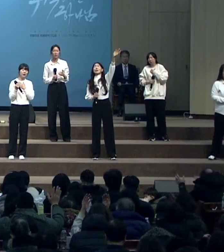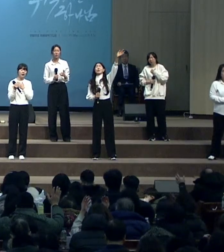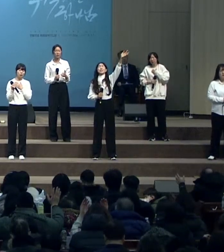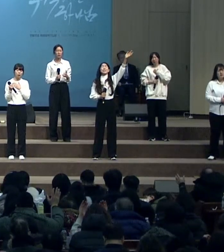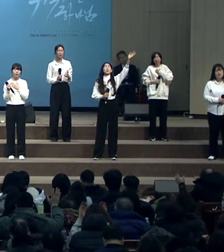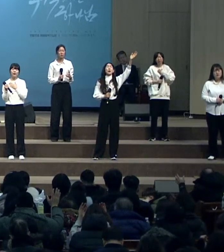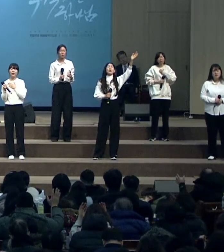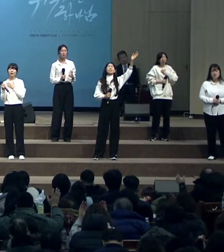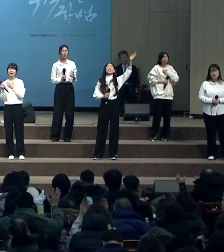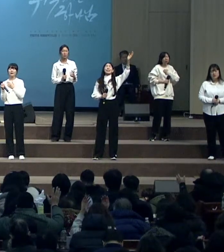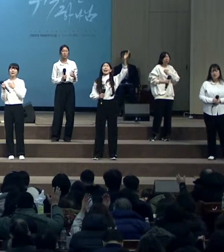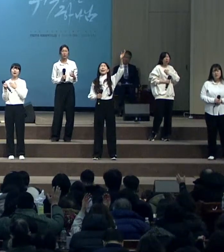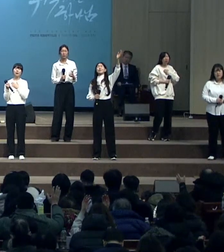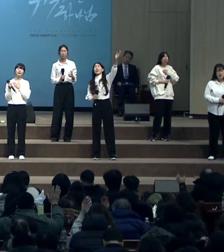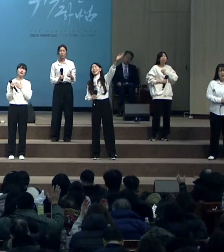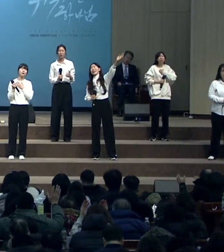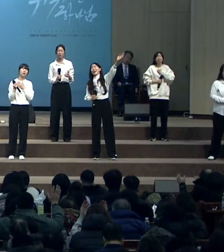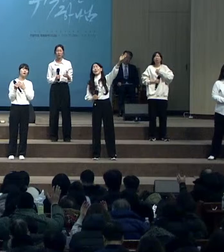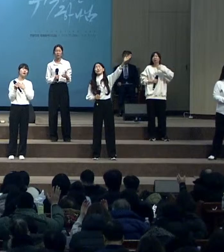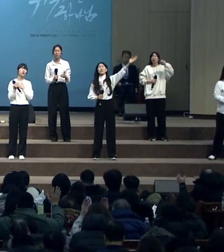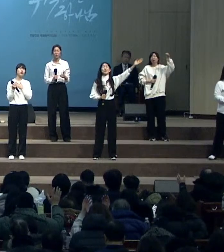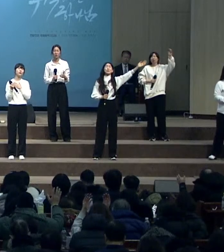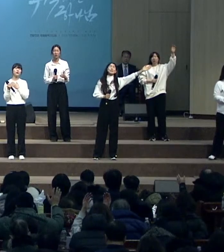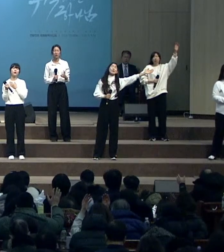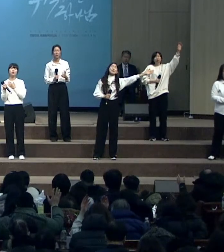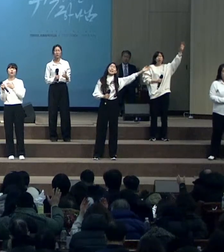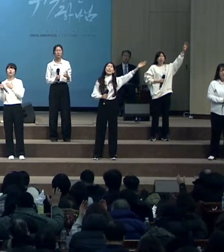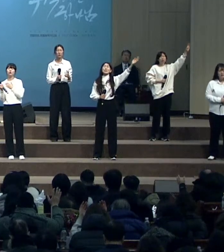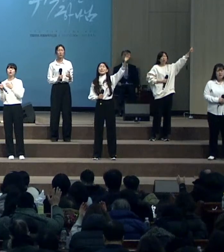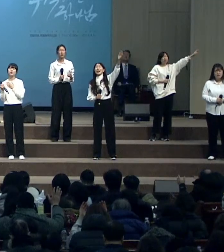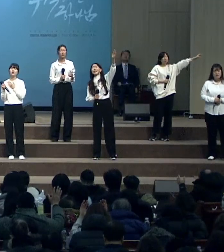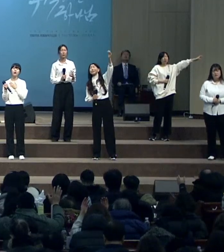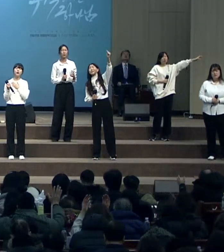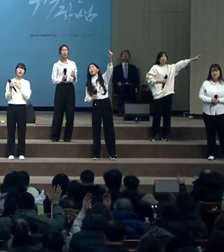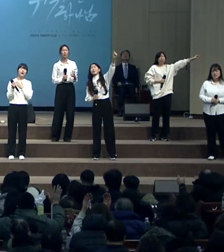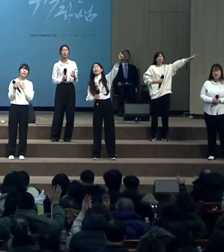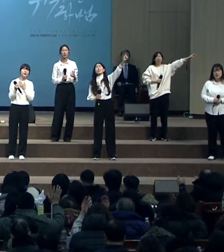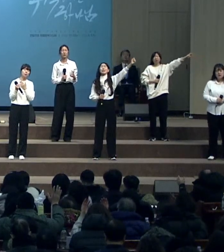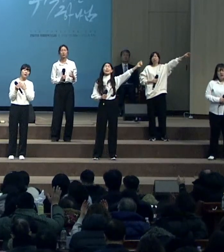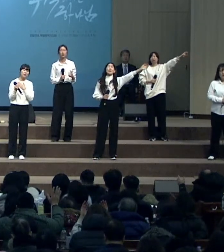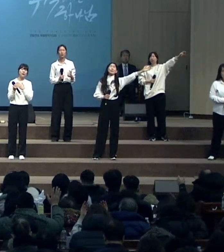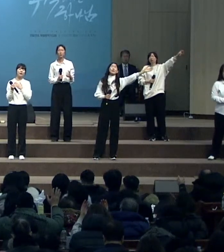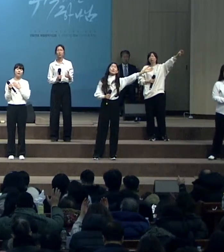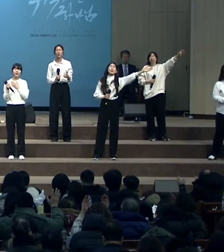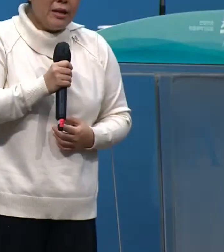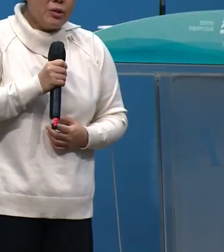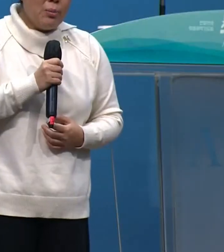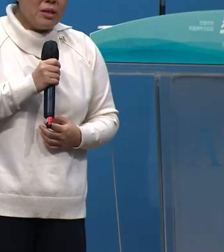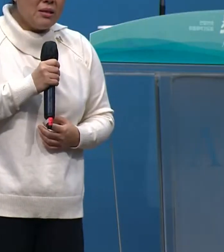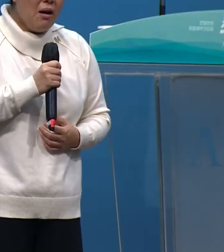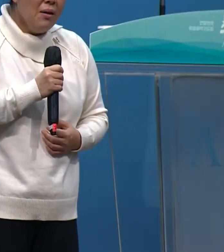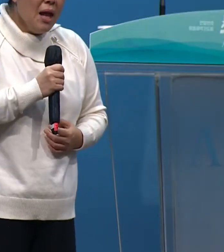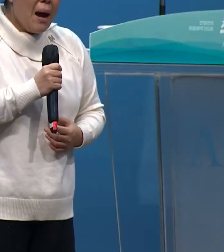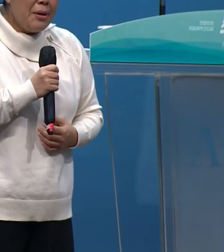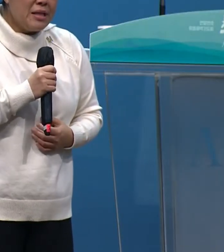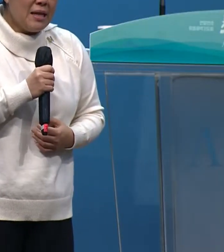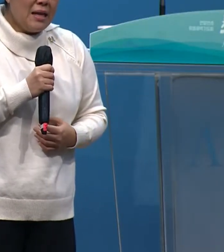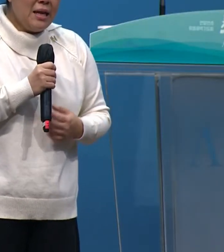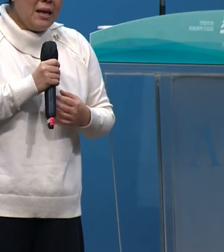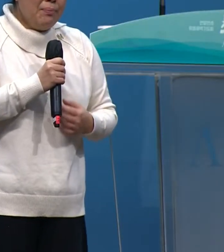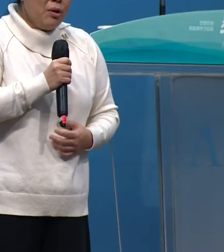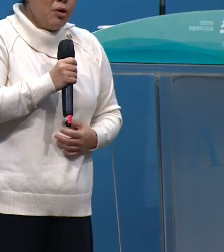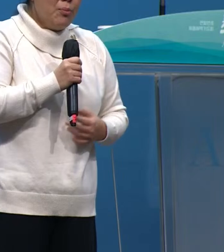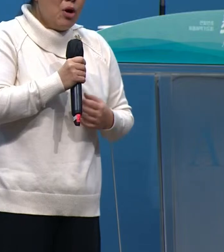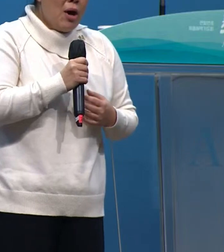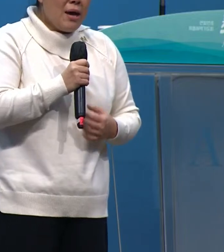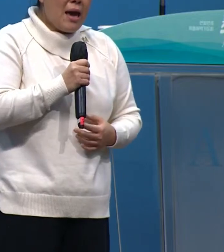주님 간절히 소망합니다. 우리의 욕심과 욕망으로 가득한 기도의 제목들이 아니라 오늘도 주의 뜻대로 살아가기를